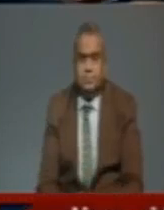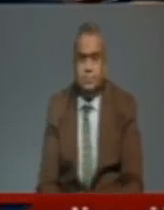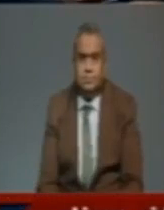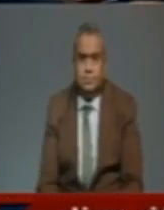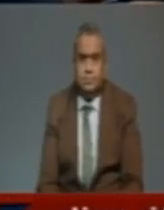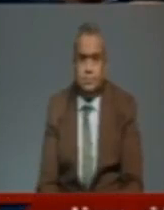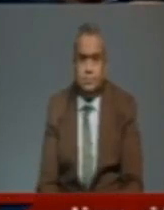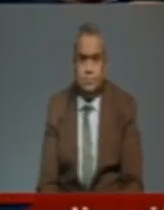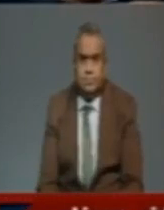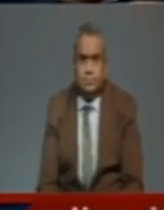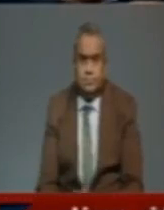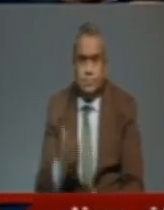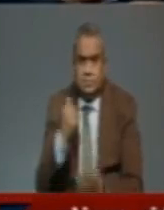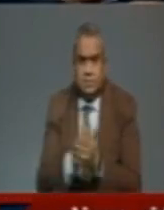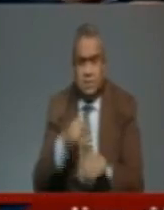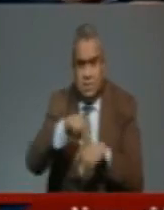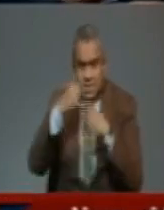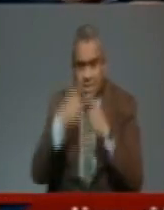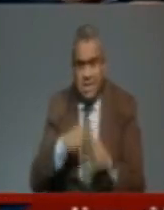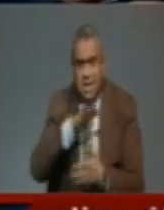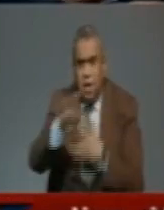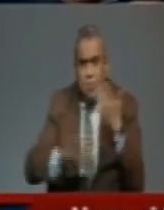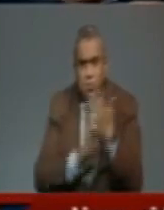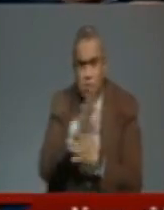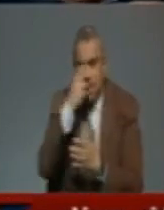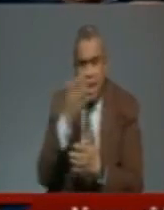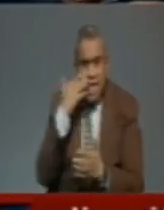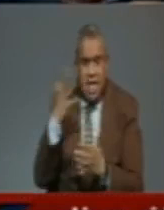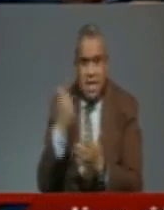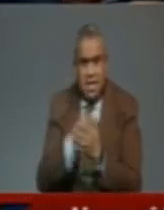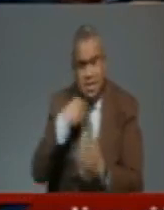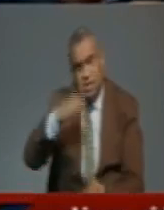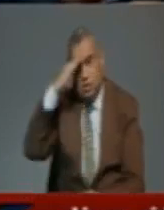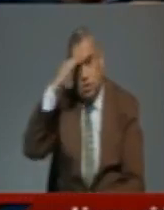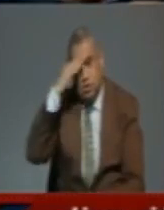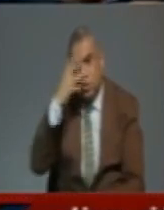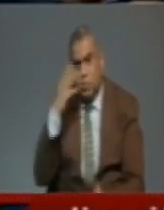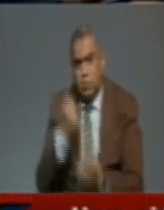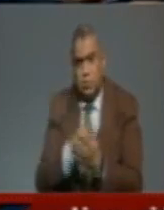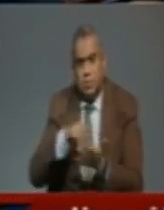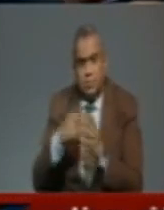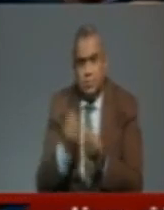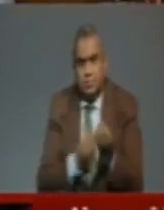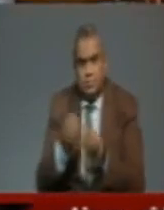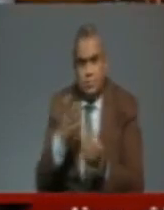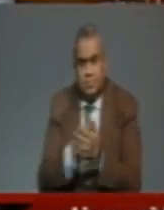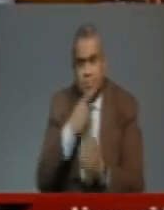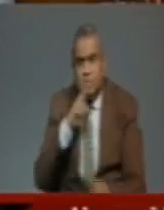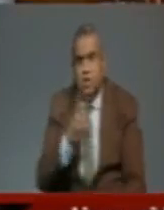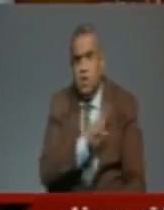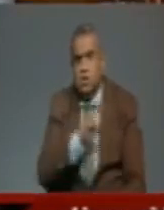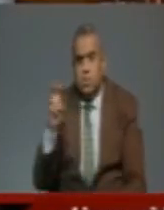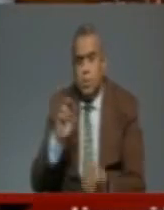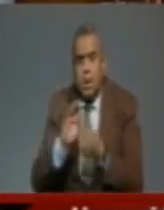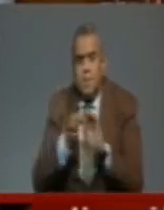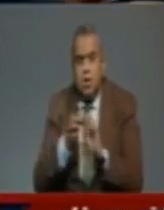يعني كان في قضية تحكيم، والحقيقة أشقائنا في الكويت وأنا بحييهم على إن هم يعني كانوا من 700 مليون دولار ل 260 طبعا الحقيقة